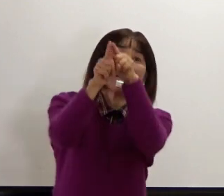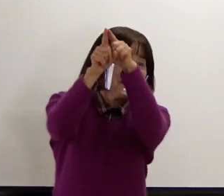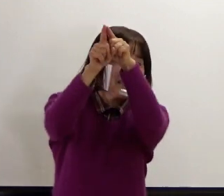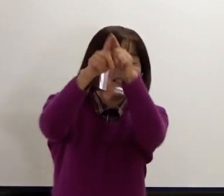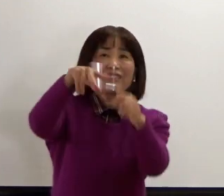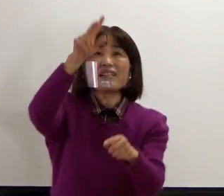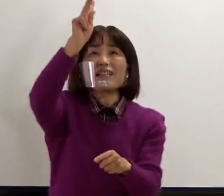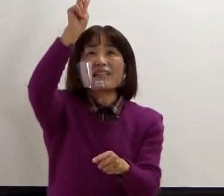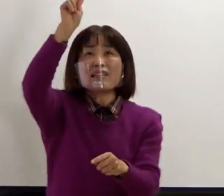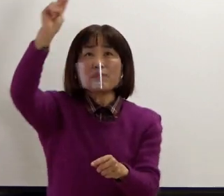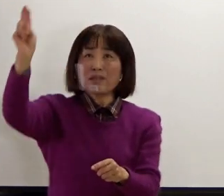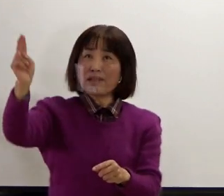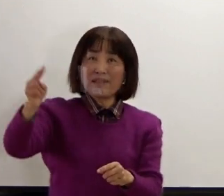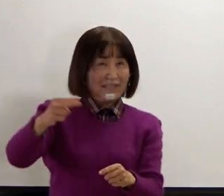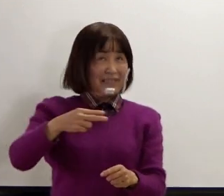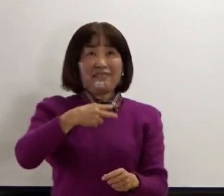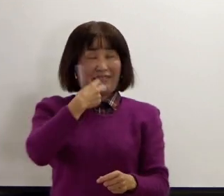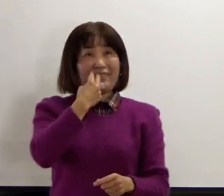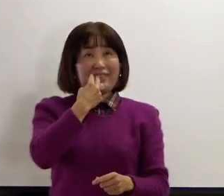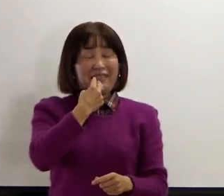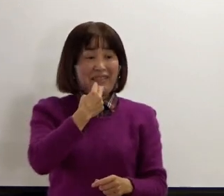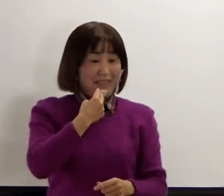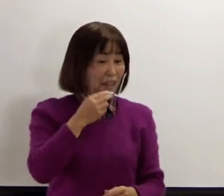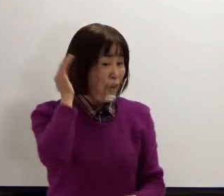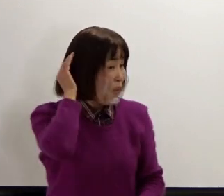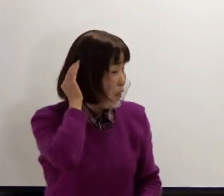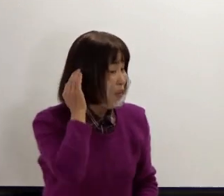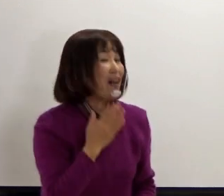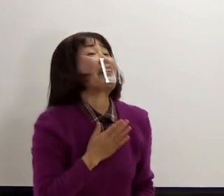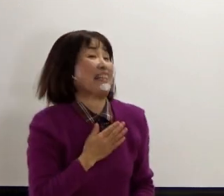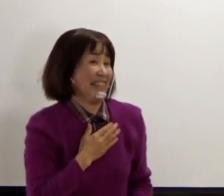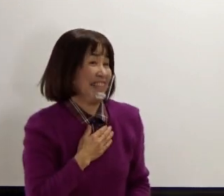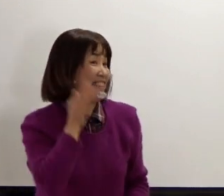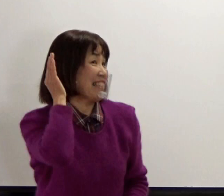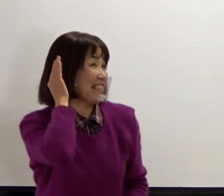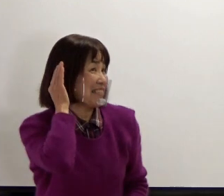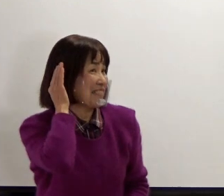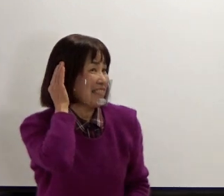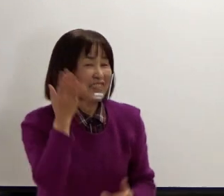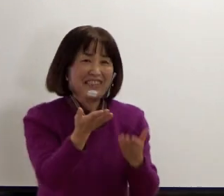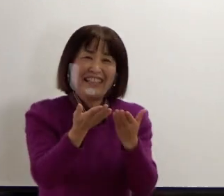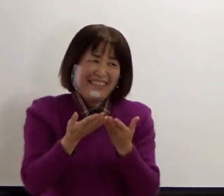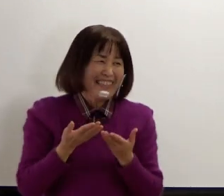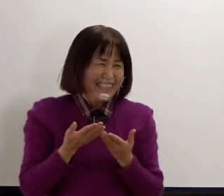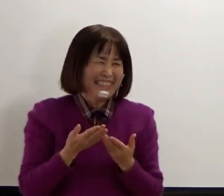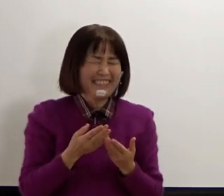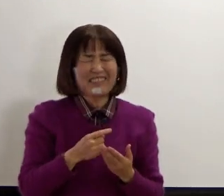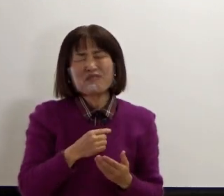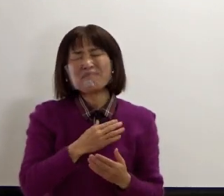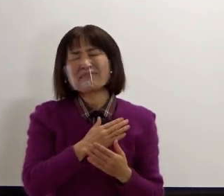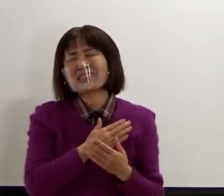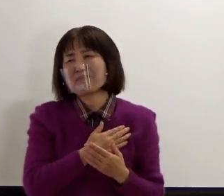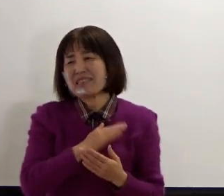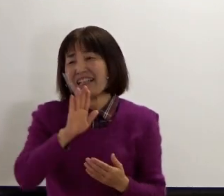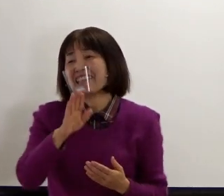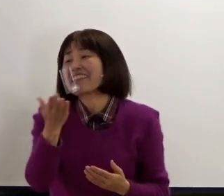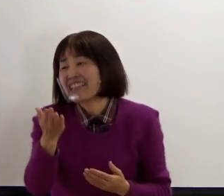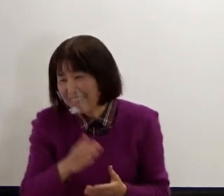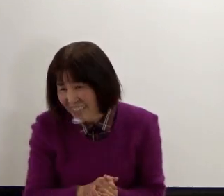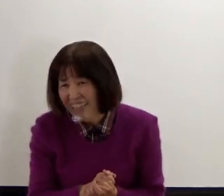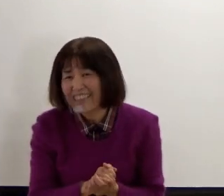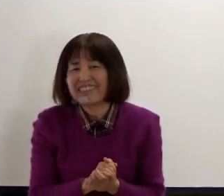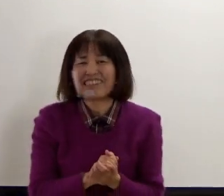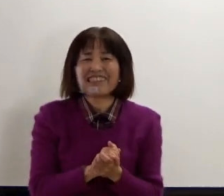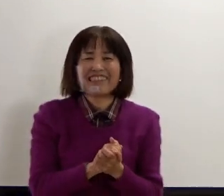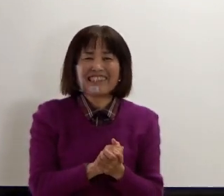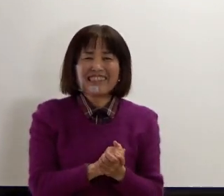で言うことを聞いてくれるんじゃないかなみたいな、そんなちょっと浅ましい、感じがしますけども、まあ、も